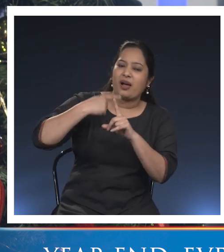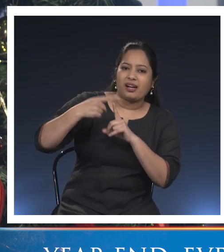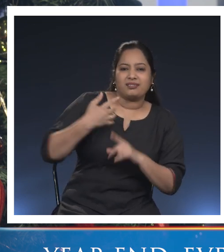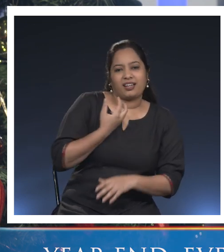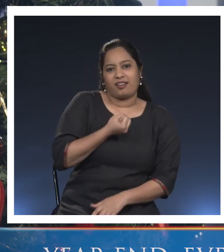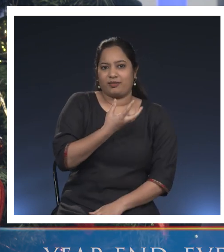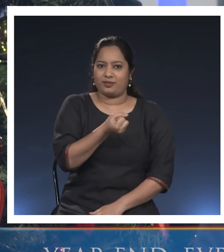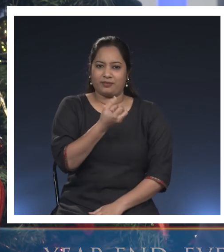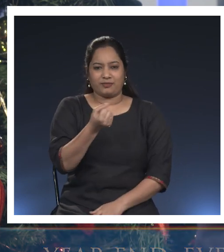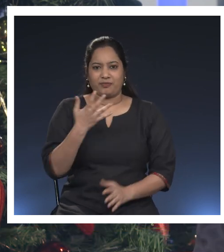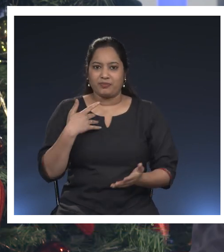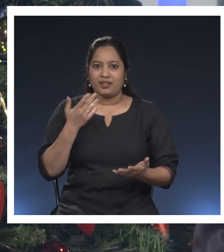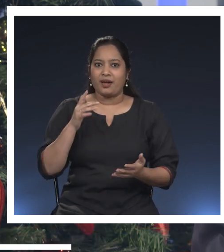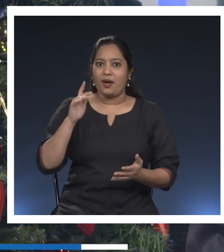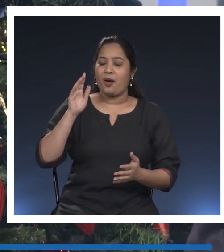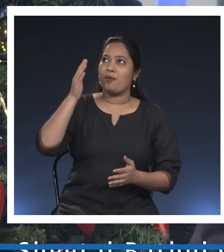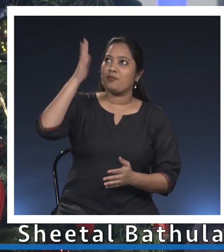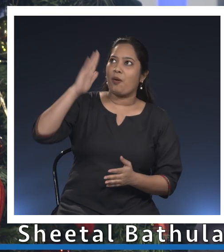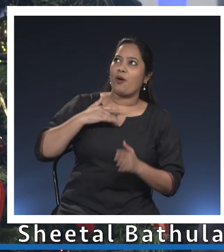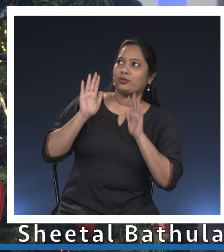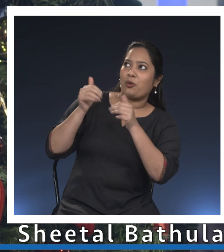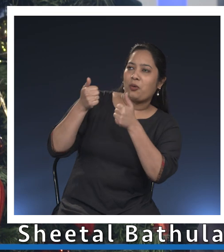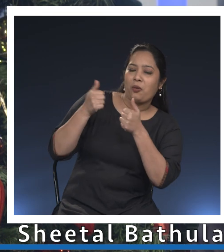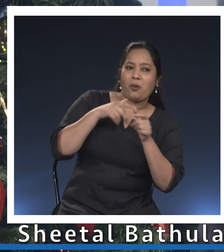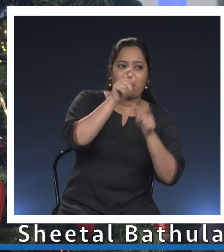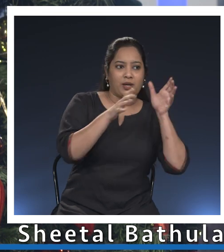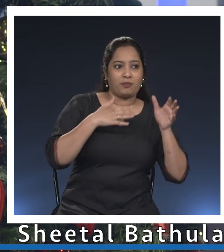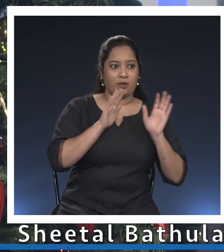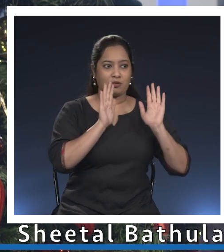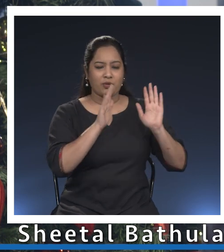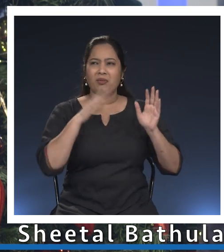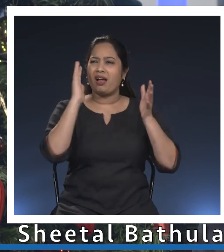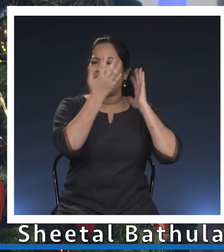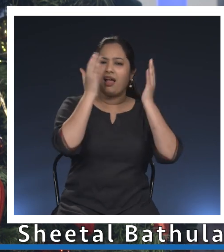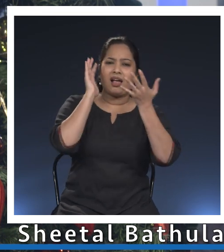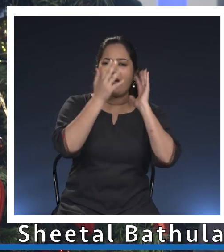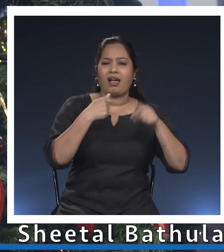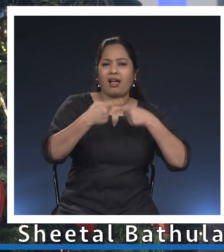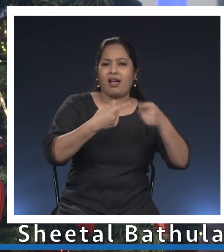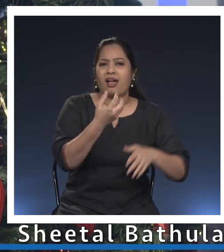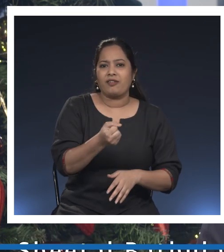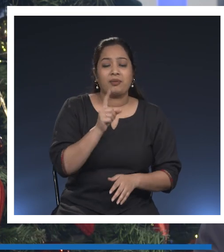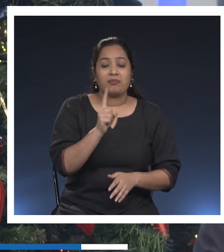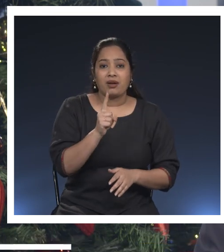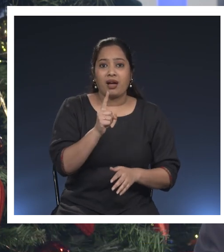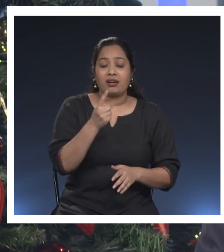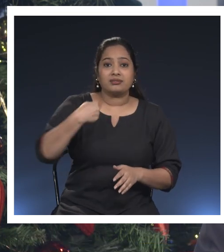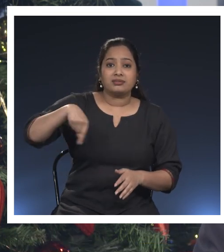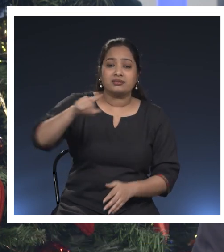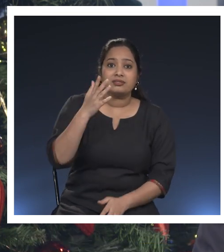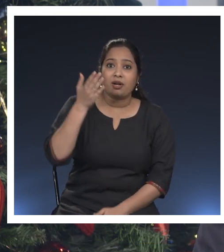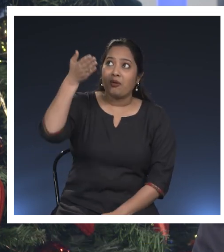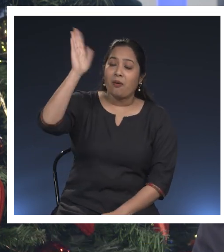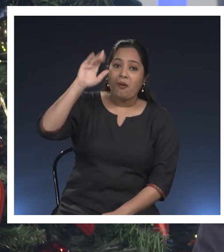पसंद नहीं आता। हम प्रभु के सामने कुछ और मनुष्यों के सामने कुछ और, जैसा अभी हमने सुना। बट मैं प्रभु धन्यवाद हूँ कि वो